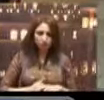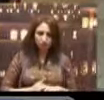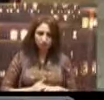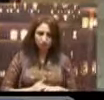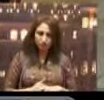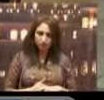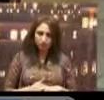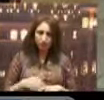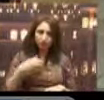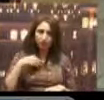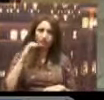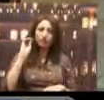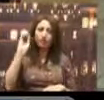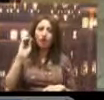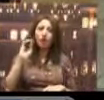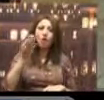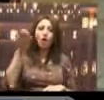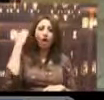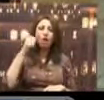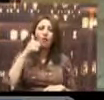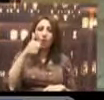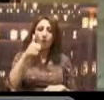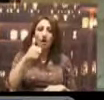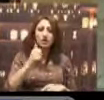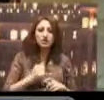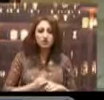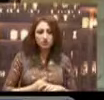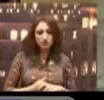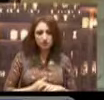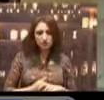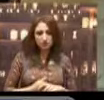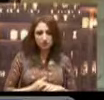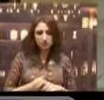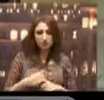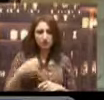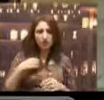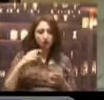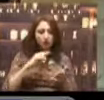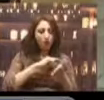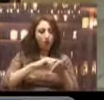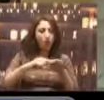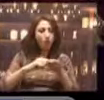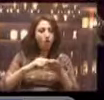بقى جميله جدا في الموضوع ده يعني، وكانت وصفه سحريه بالنسبه لي.